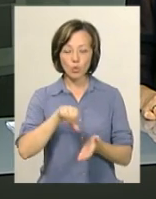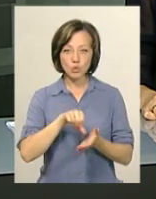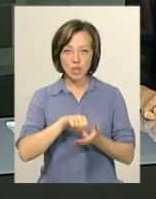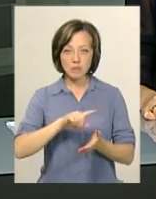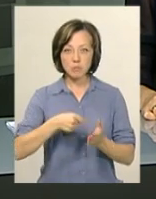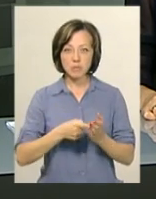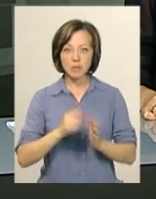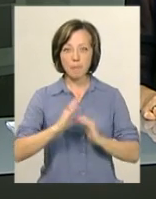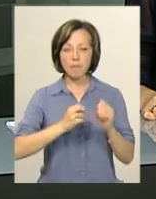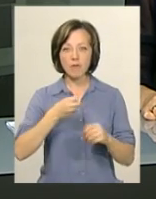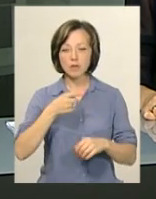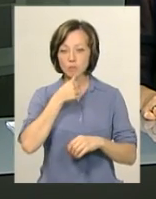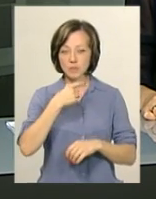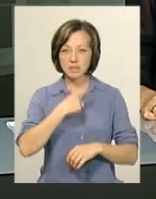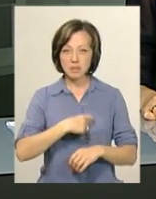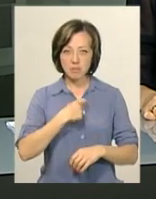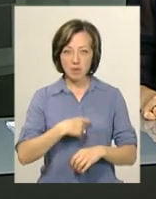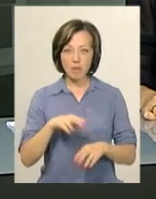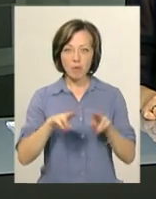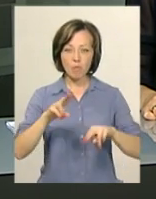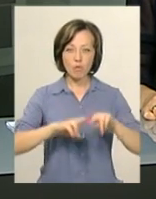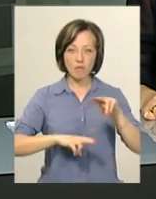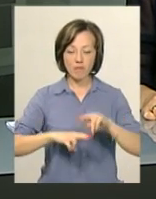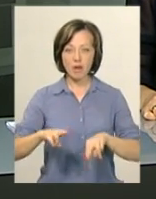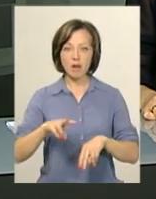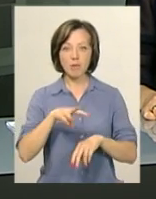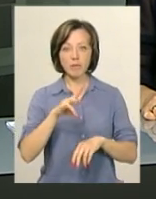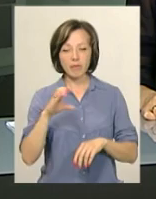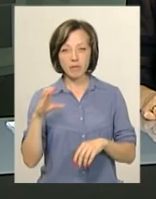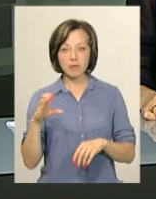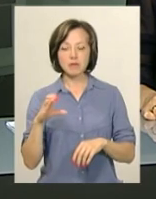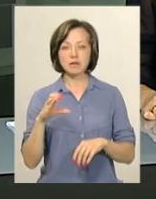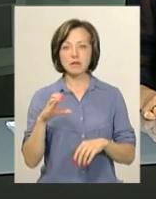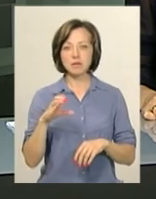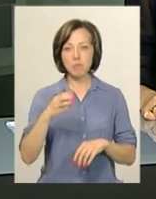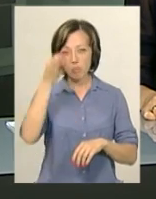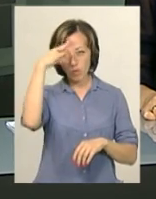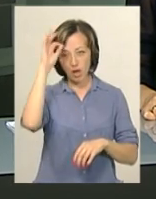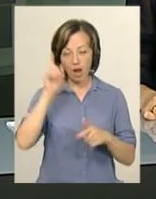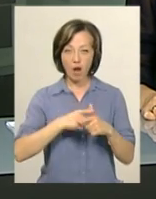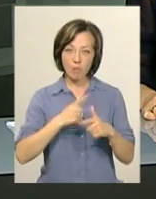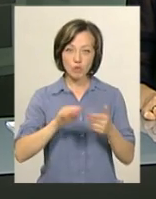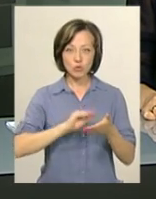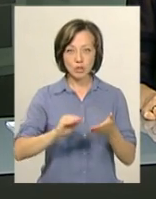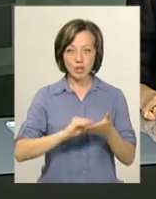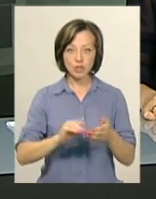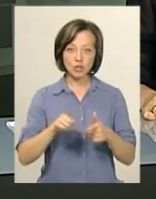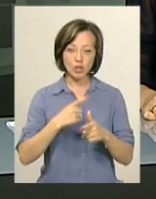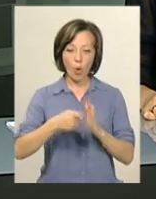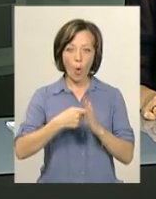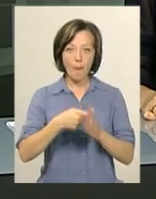«Міста професій» зможуть спробувати себе в ролі будівельника, надзвичайника, поліцейського або і журналіста чи